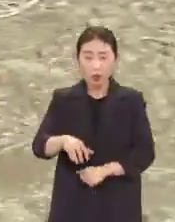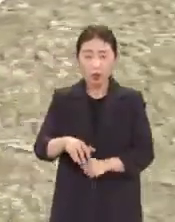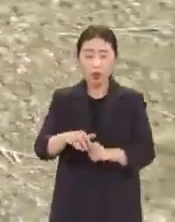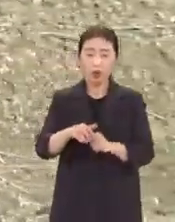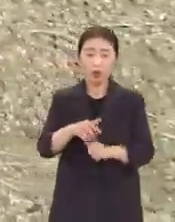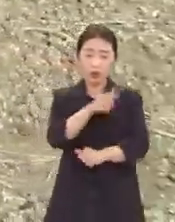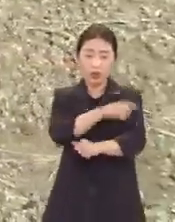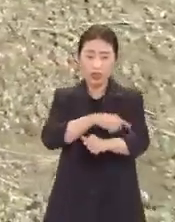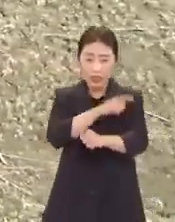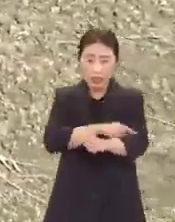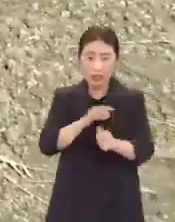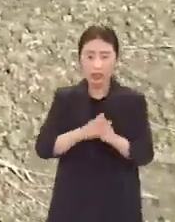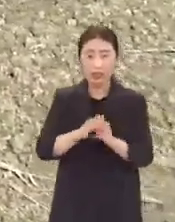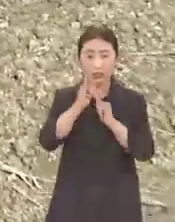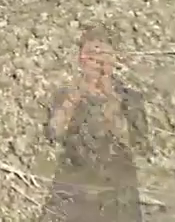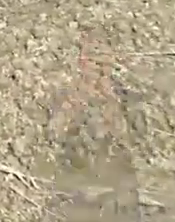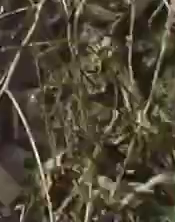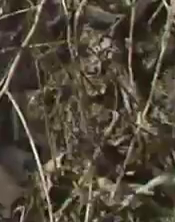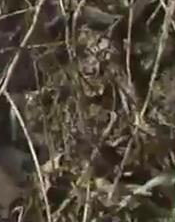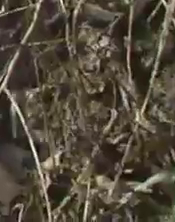표창과 부상을 수여합니다